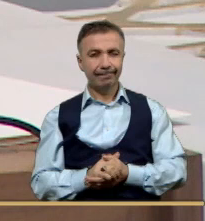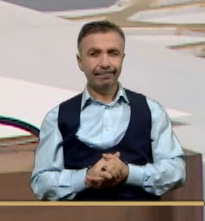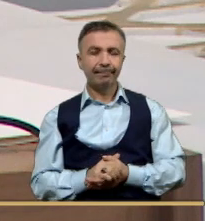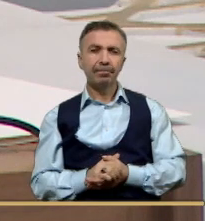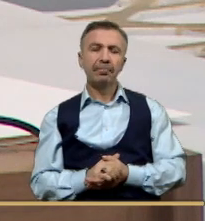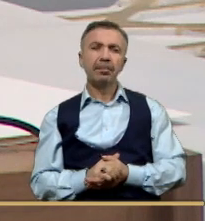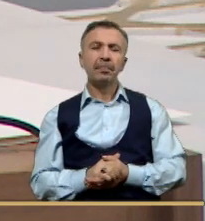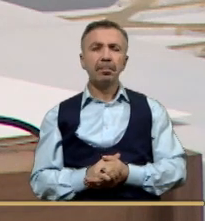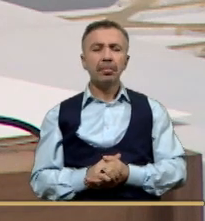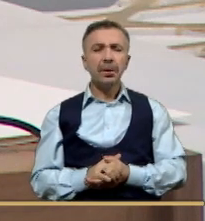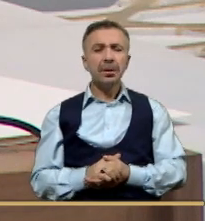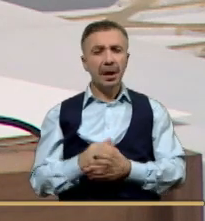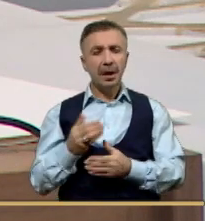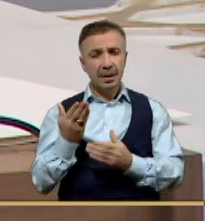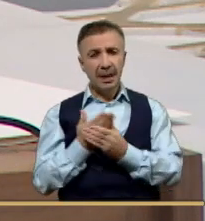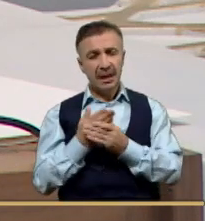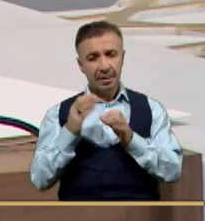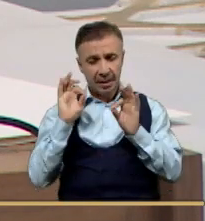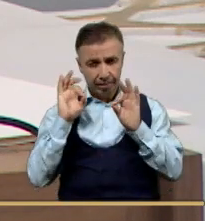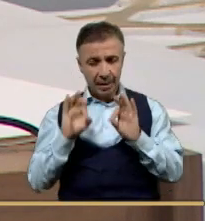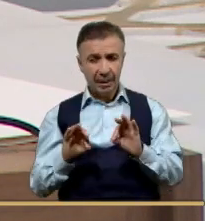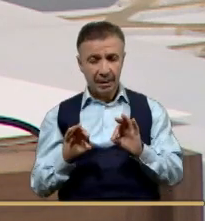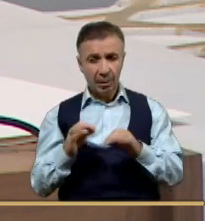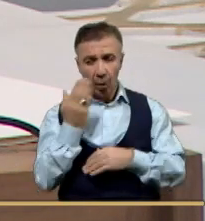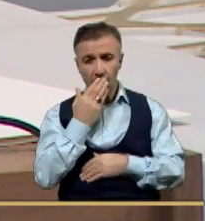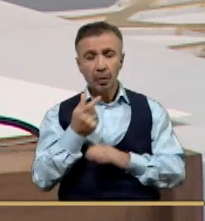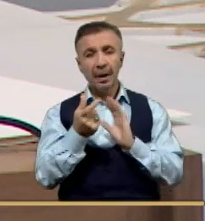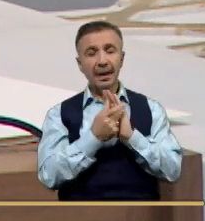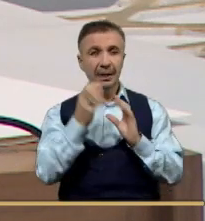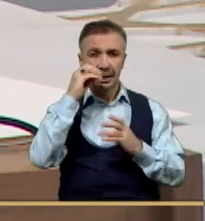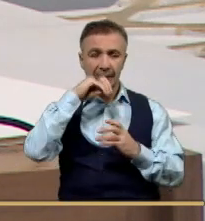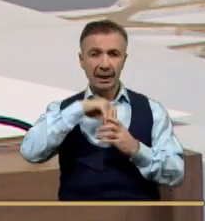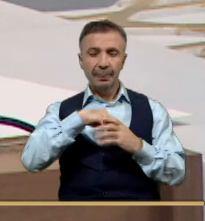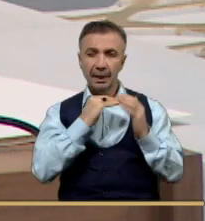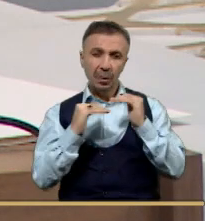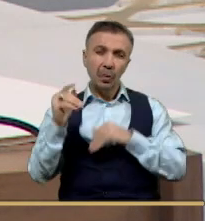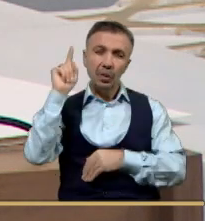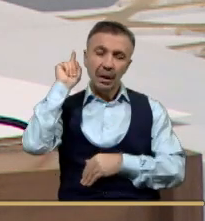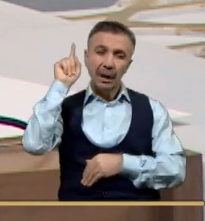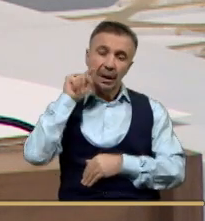İşte dersime başlarken okumuş olduğum ayeti celilede Cenab-ı Hak bunu ifade ediyor.